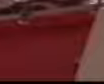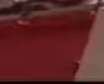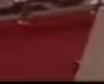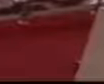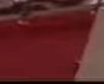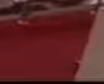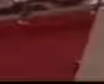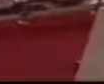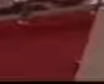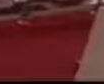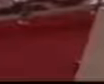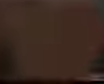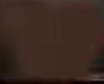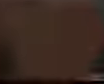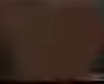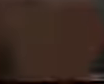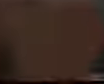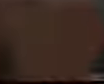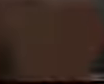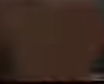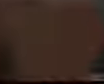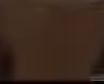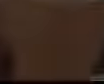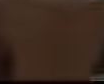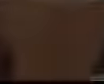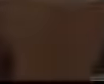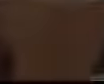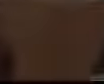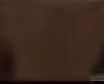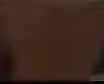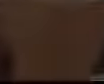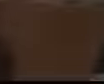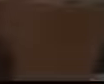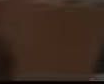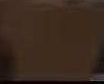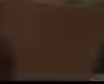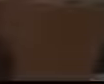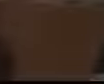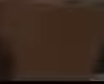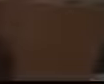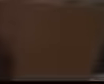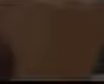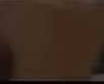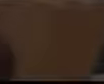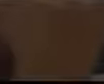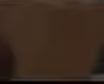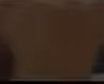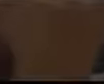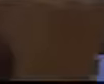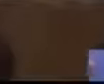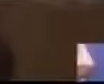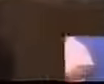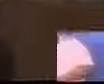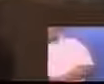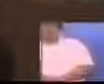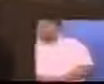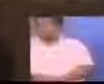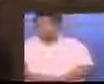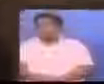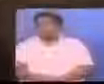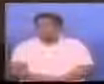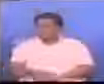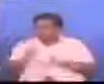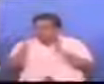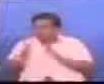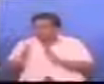Na mwenyekiti, na mimi nashukuru kupata fursa leo ya kuweza kuchangia. Awali ya yote namshukuru Mwenyezi Mungu